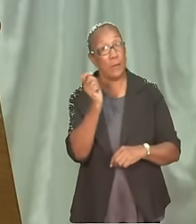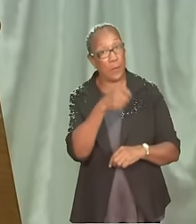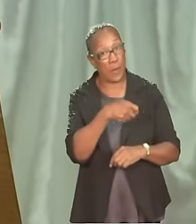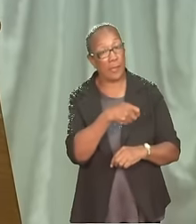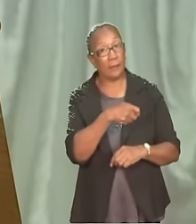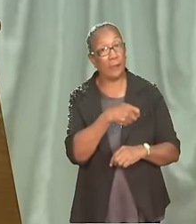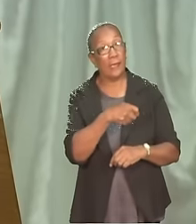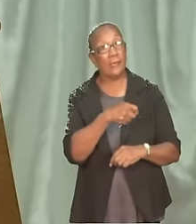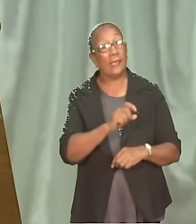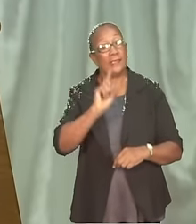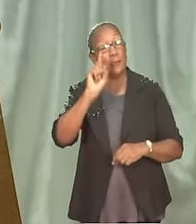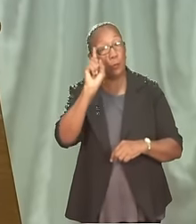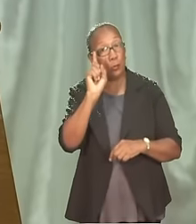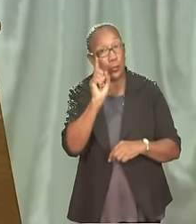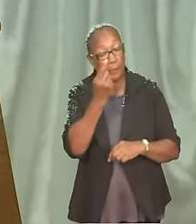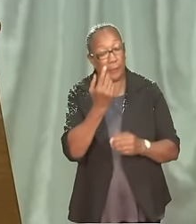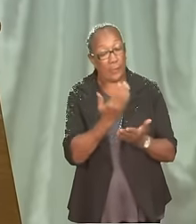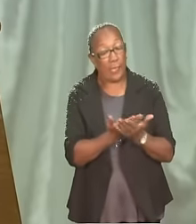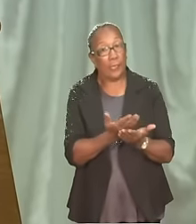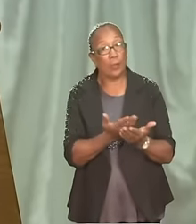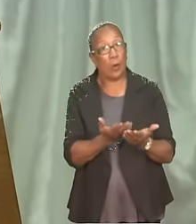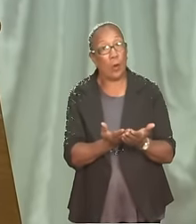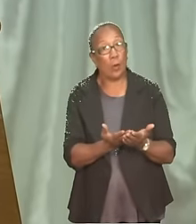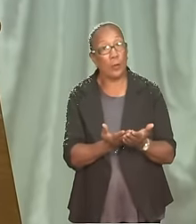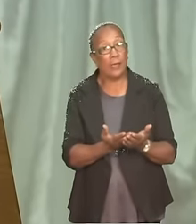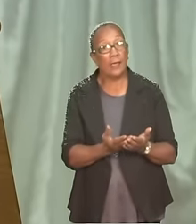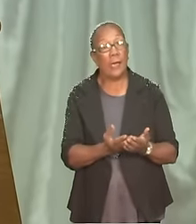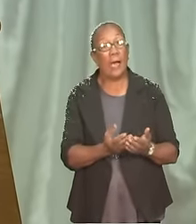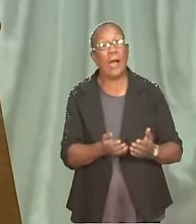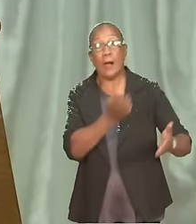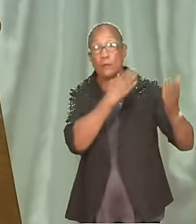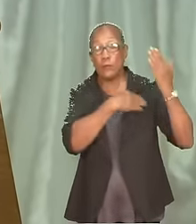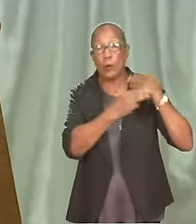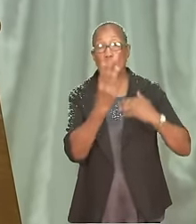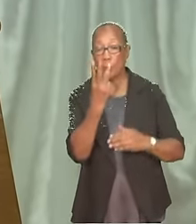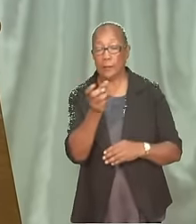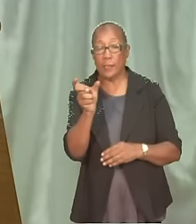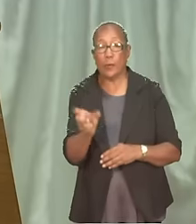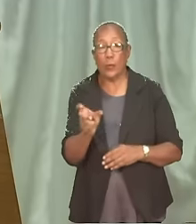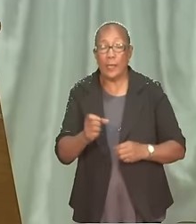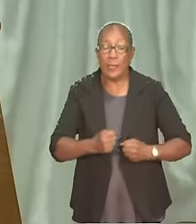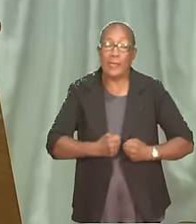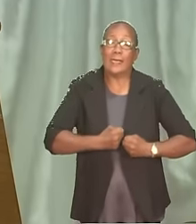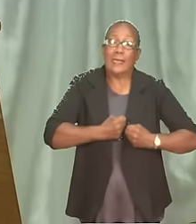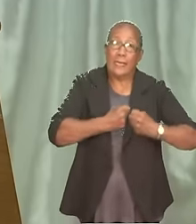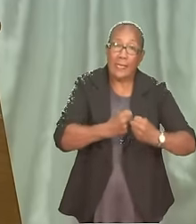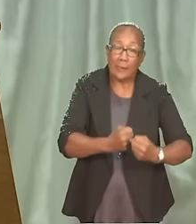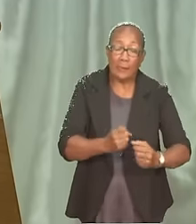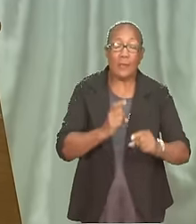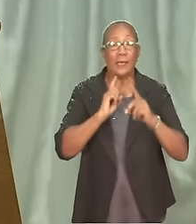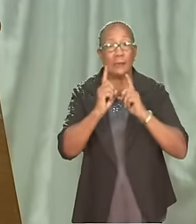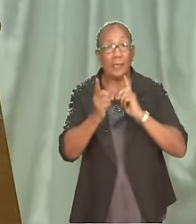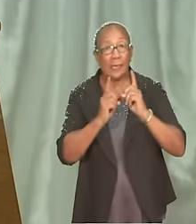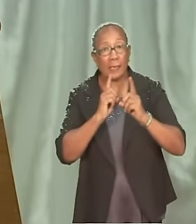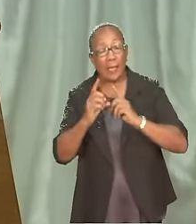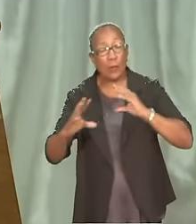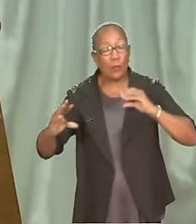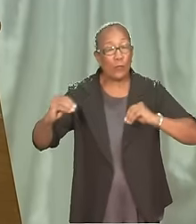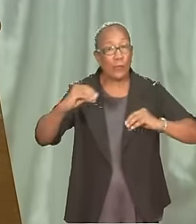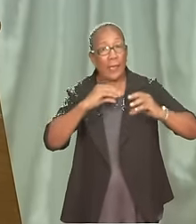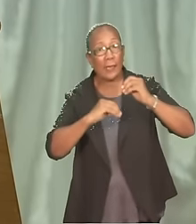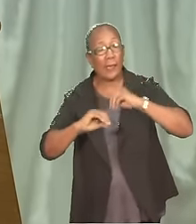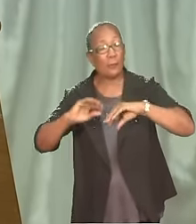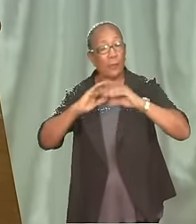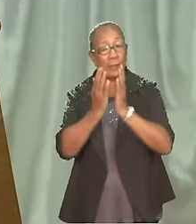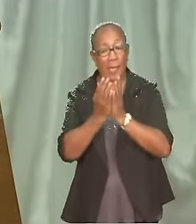prioriteiten bijgesteld. Daarover heb ik afgelopen 3 weken intensief bilateraal overleg gehad met